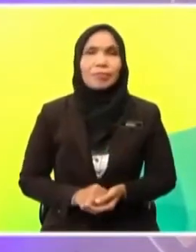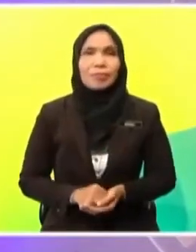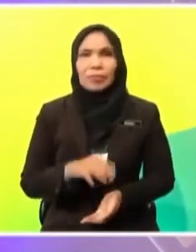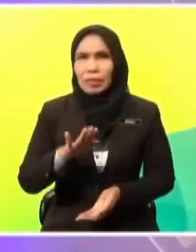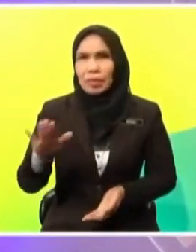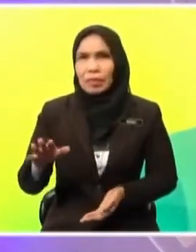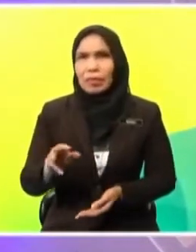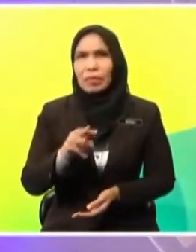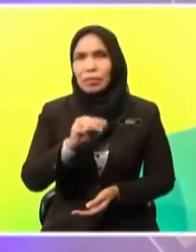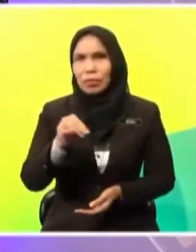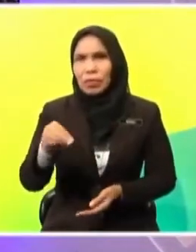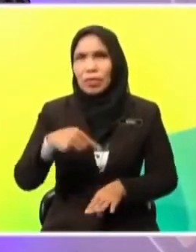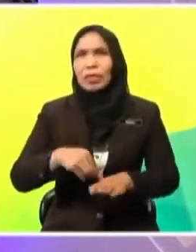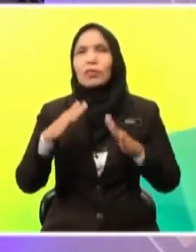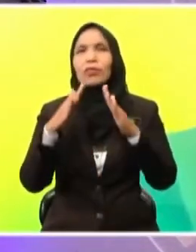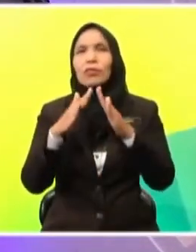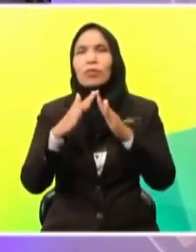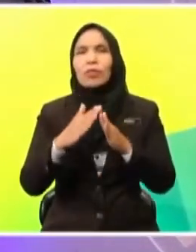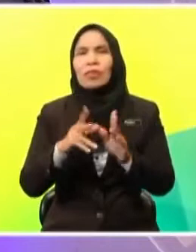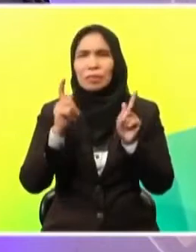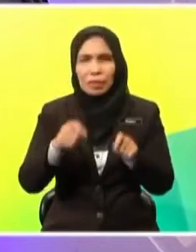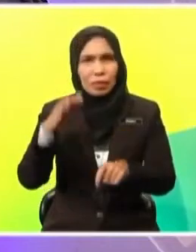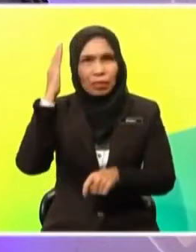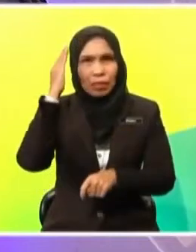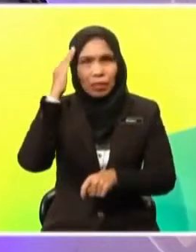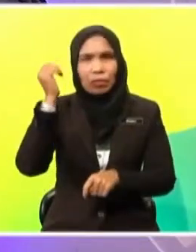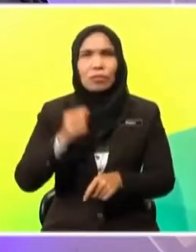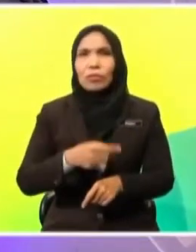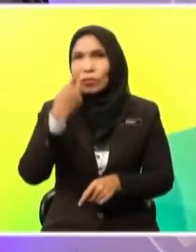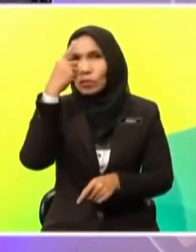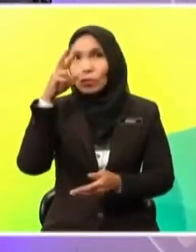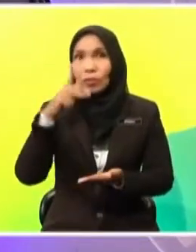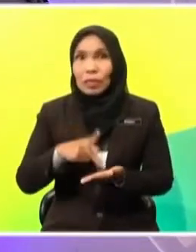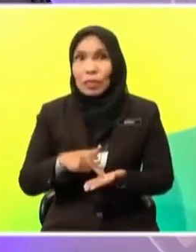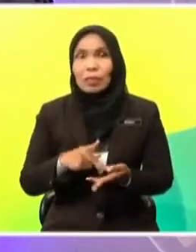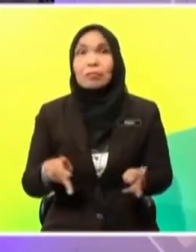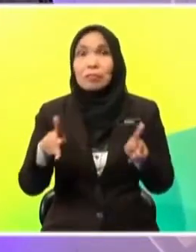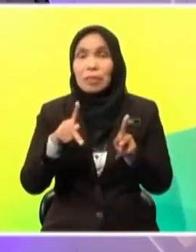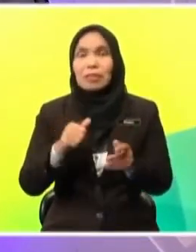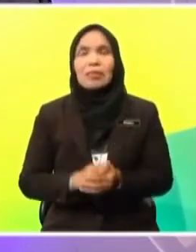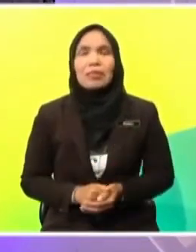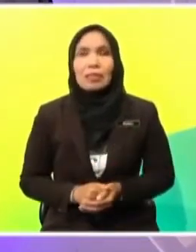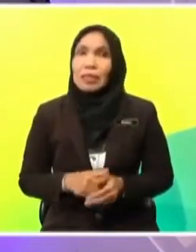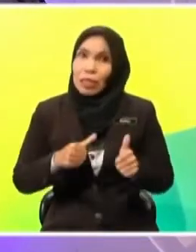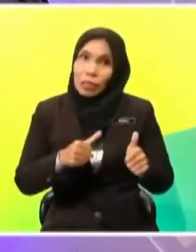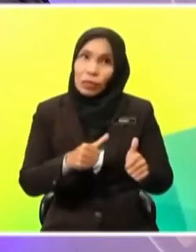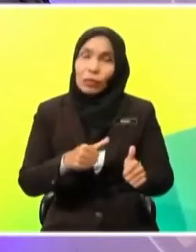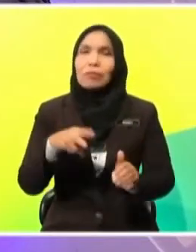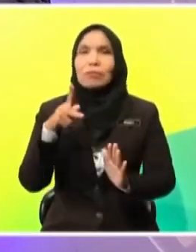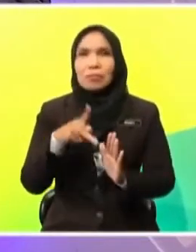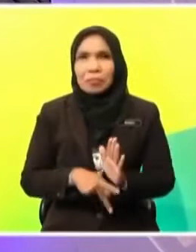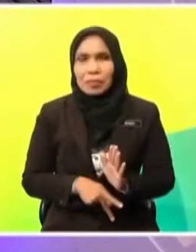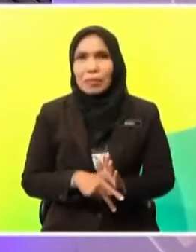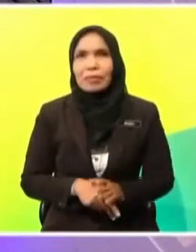kena tahu bagaimana untuk kenal pasti suku kate tertutup berdasarkan perkataan dan ayat